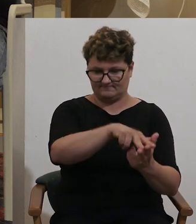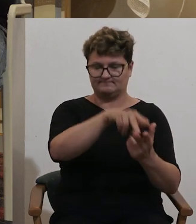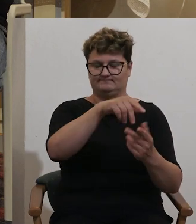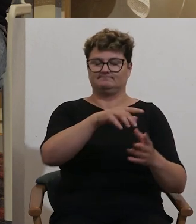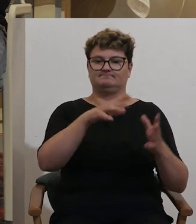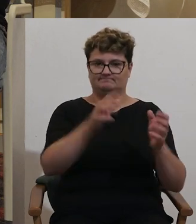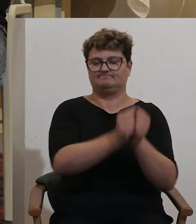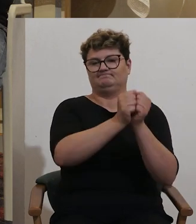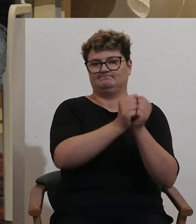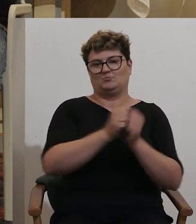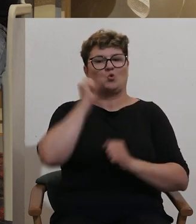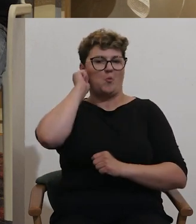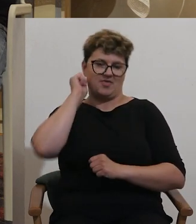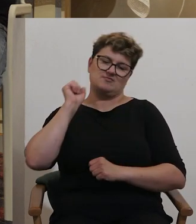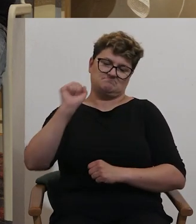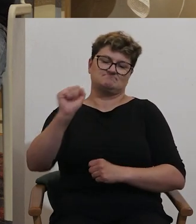kobiety były górą.